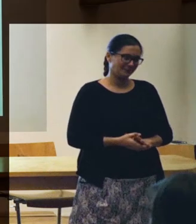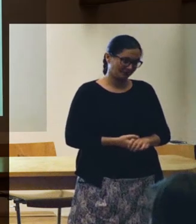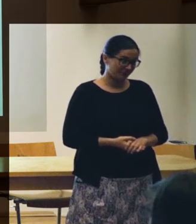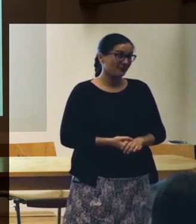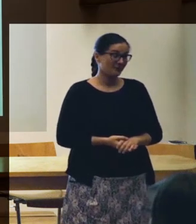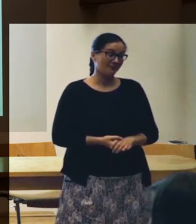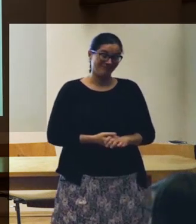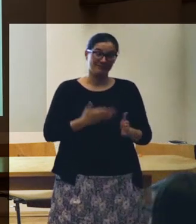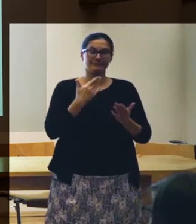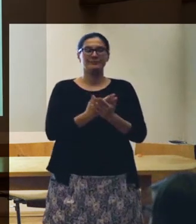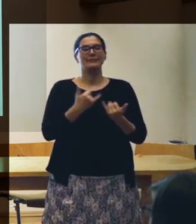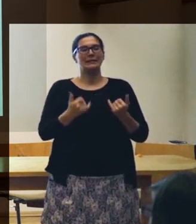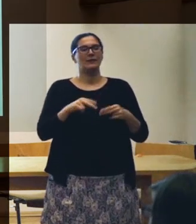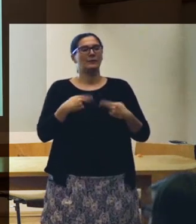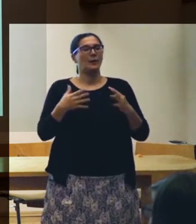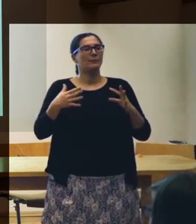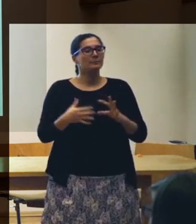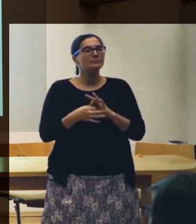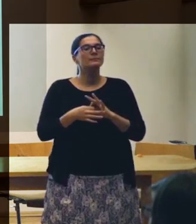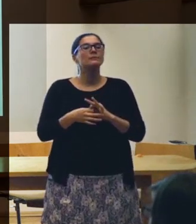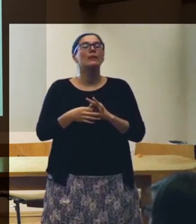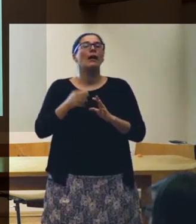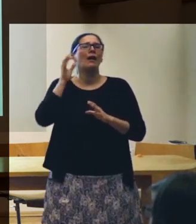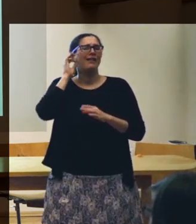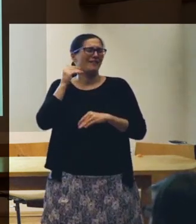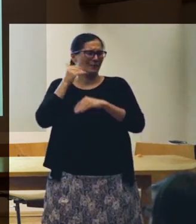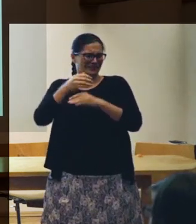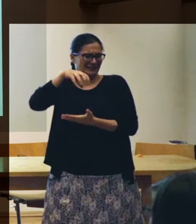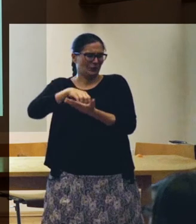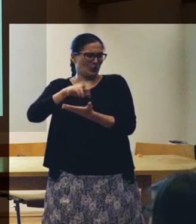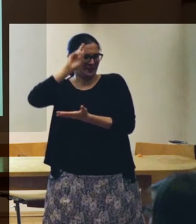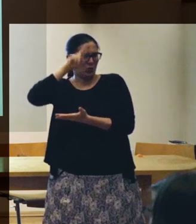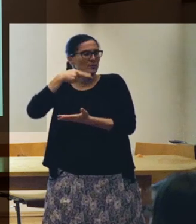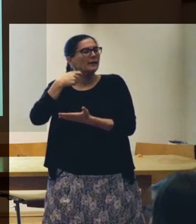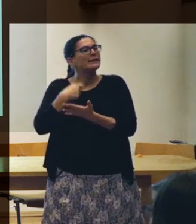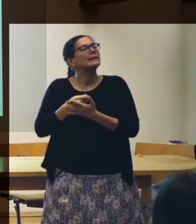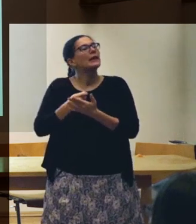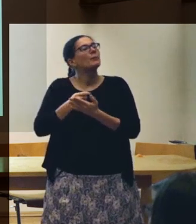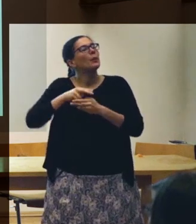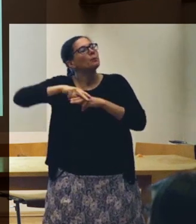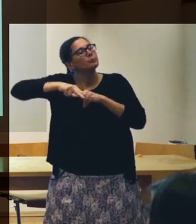Což mě přivádí k tomu, že péče je prioritou feministické umělecké instituce.